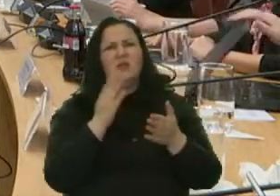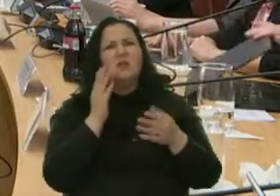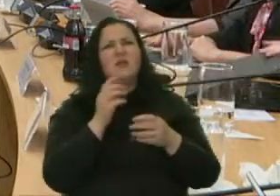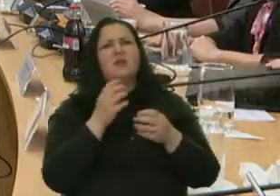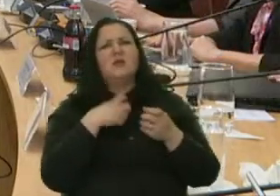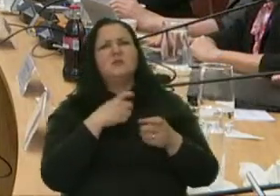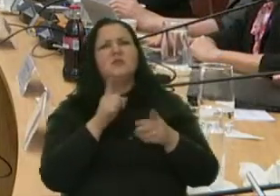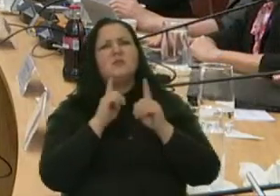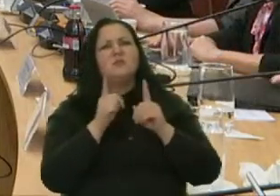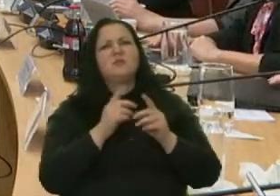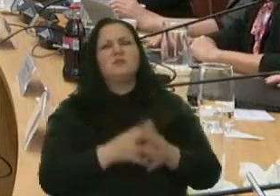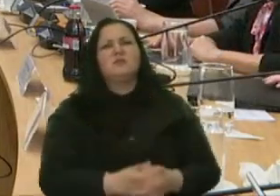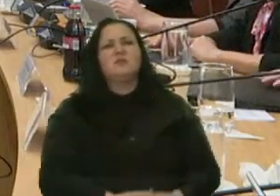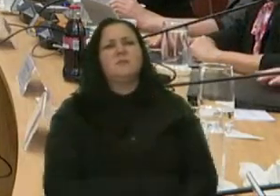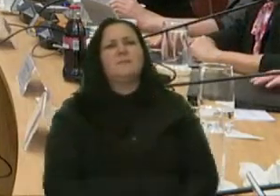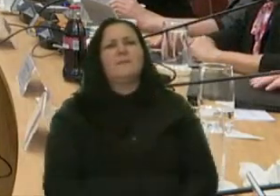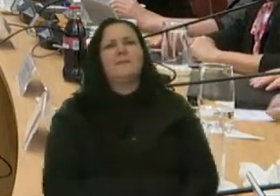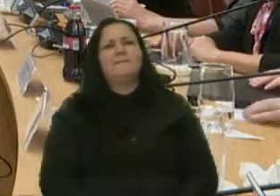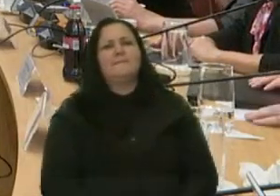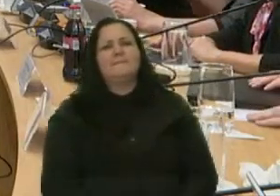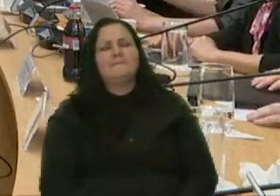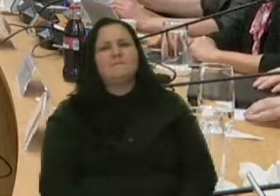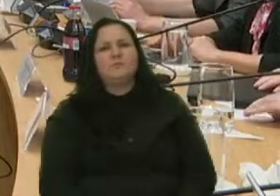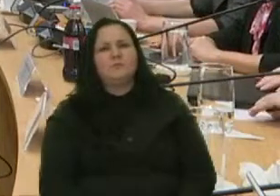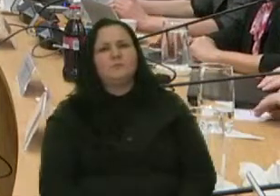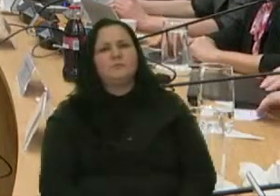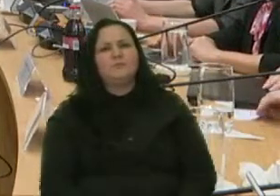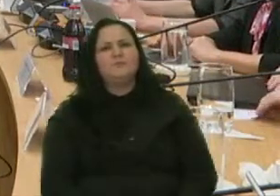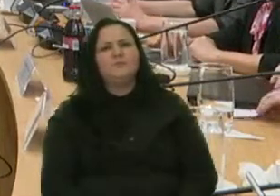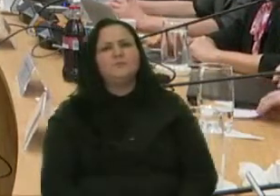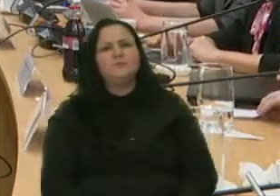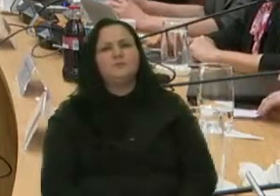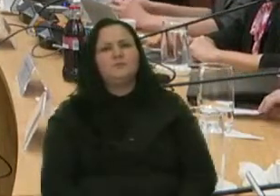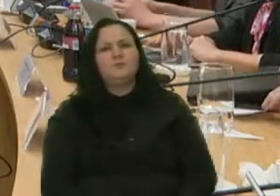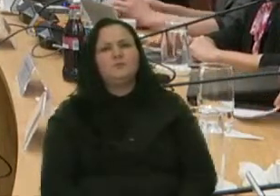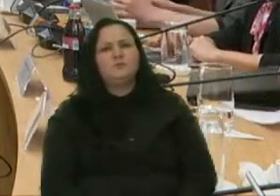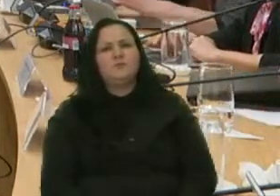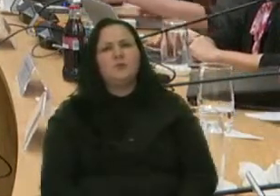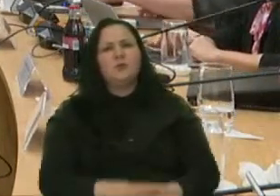furniza Mulțumesc Să rog pe colegi să verifice aceste